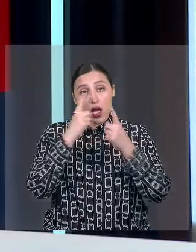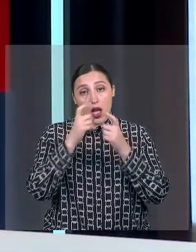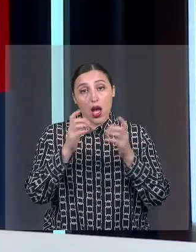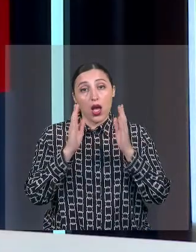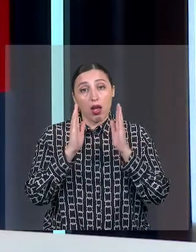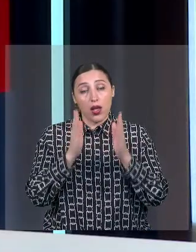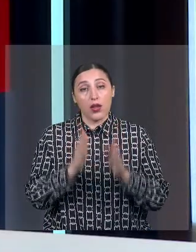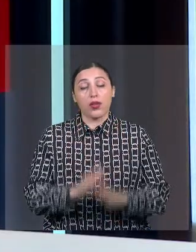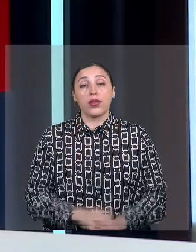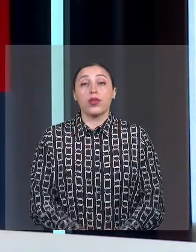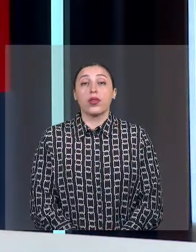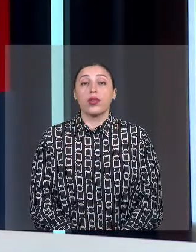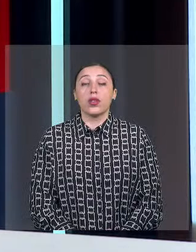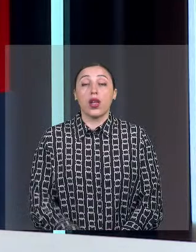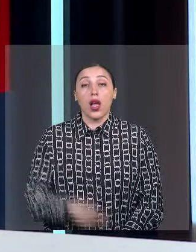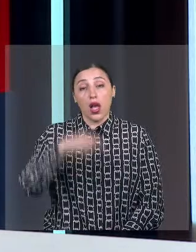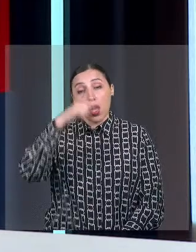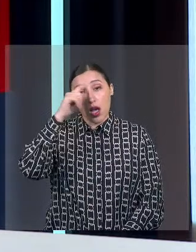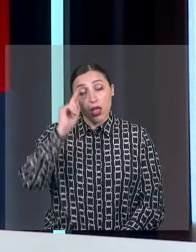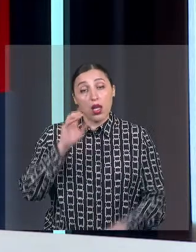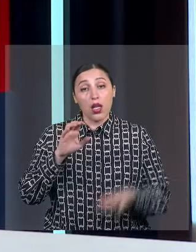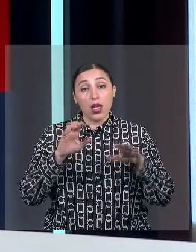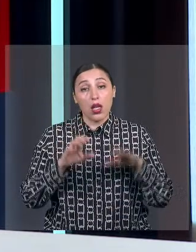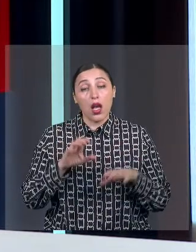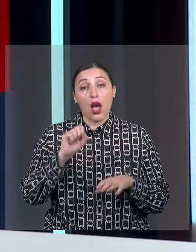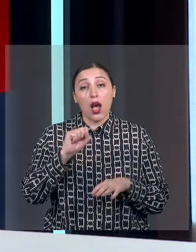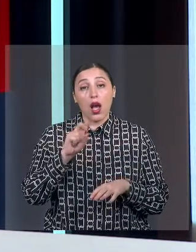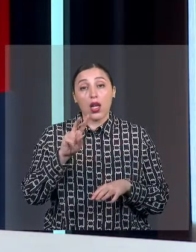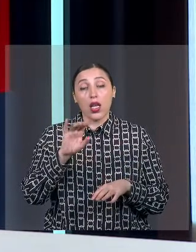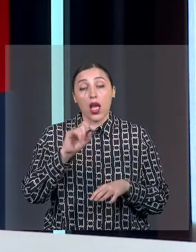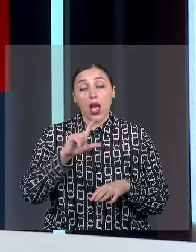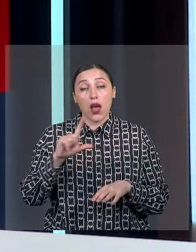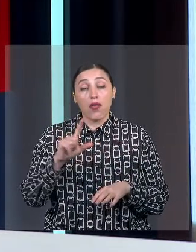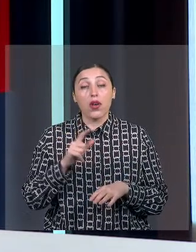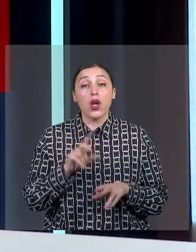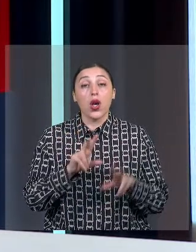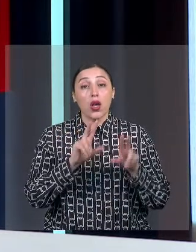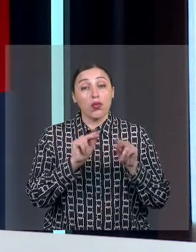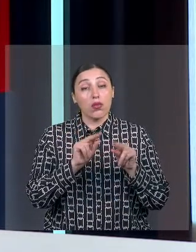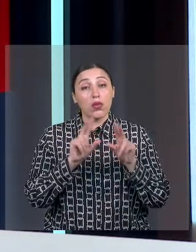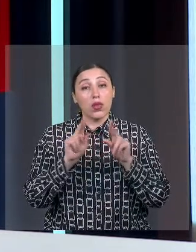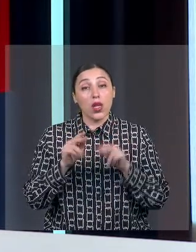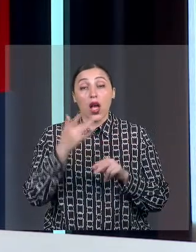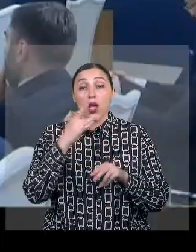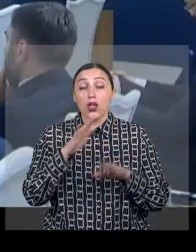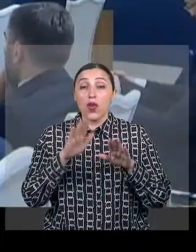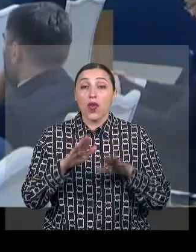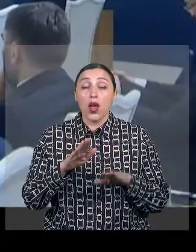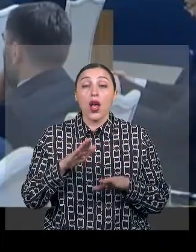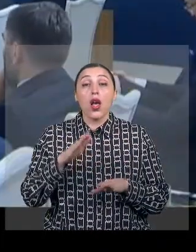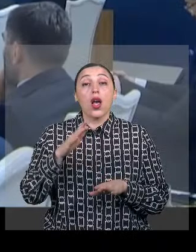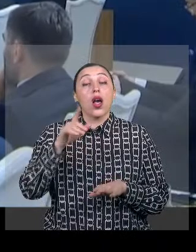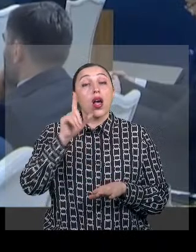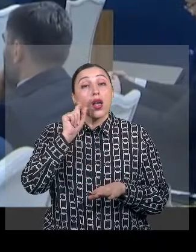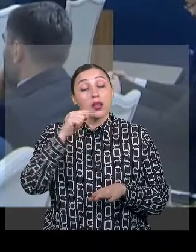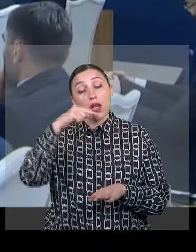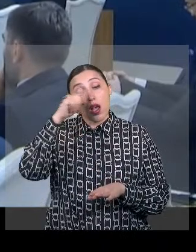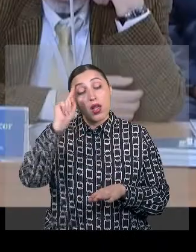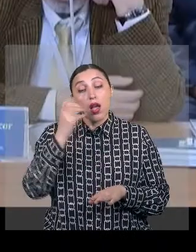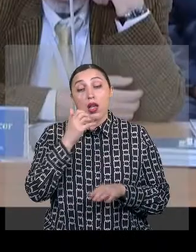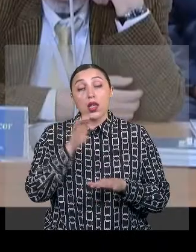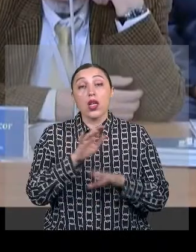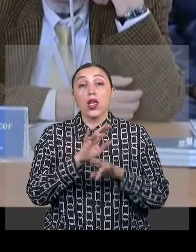կհայտնեն։ Ադրբեջանի նախագահ Իլհամ Ալիևը հույս է հայտնել, որ Վաշինգտոնում Ադրբեջանի ու Հայաստանի